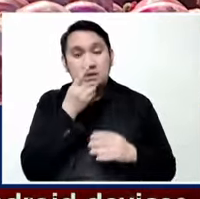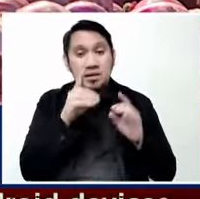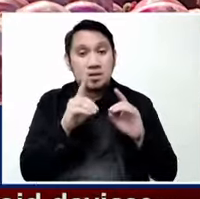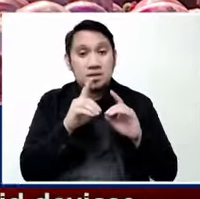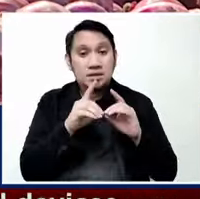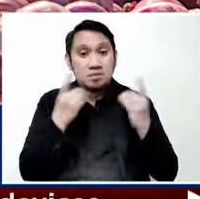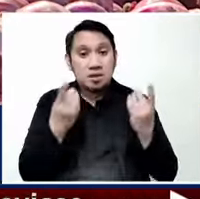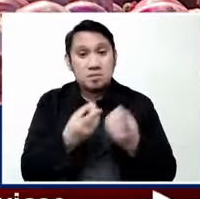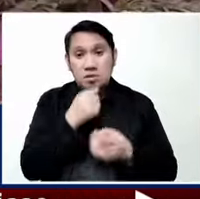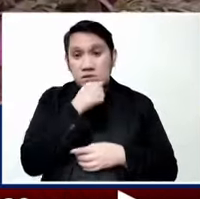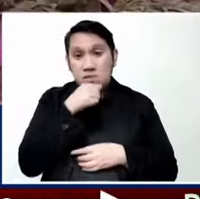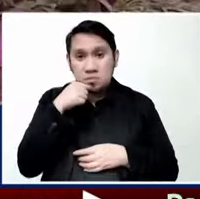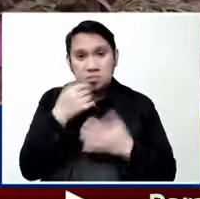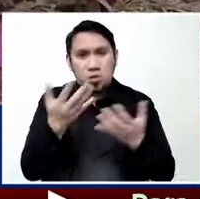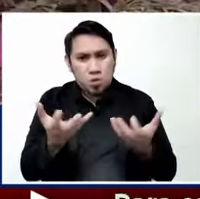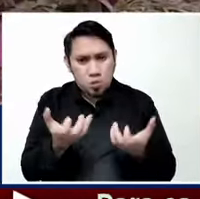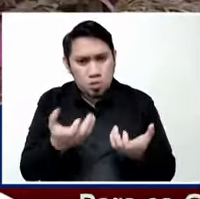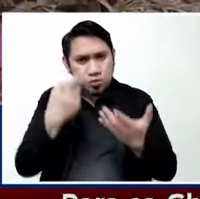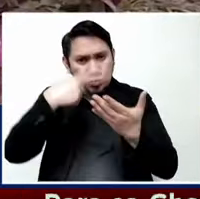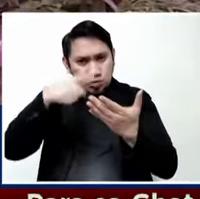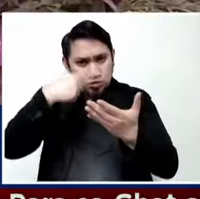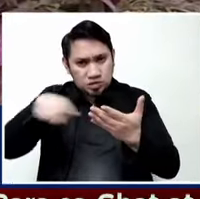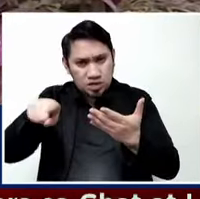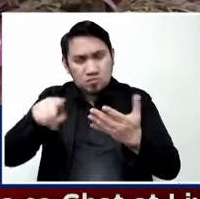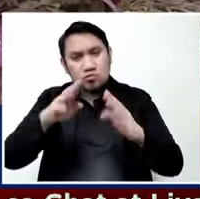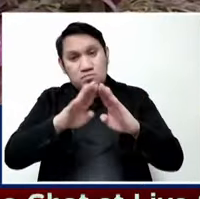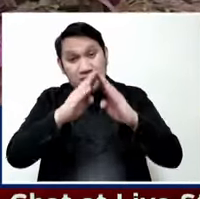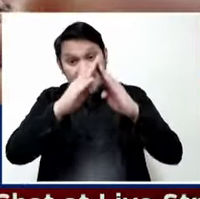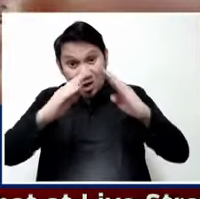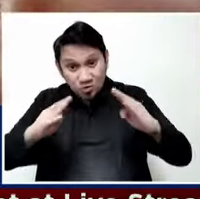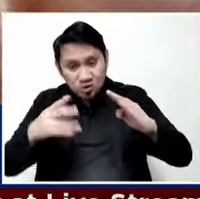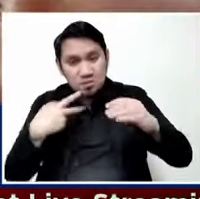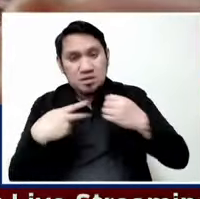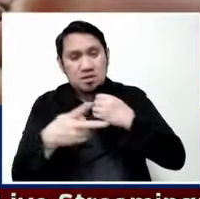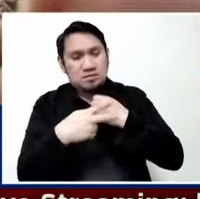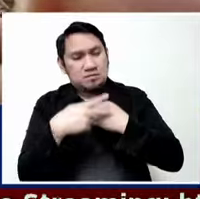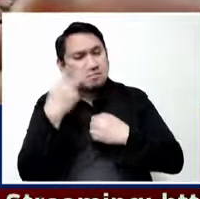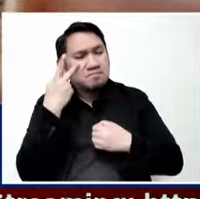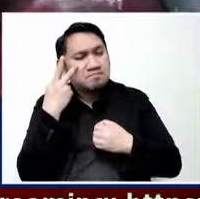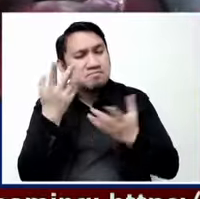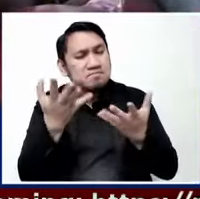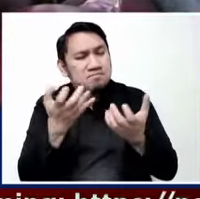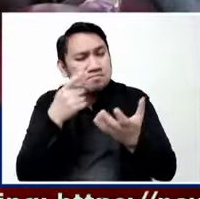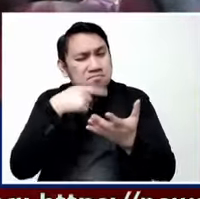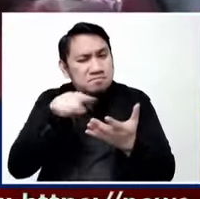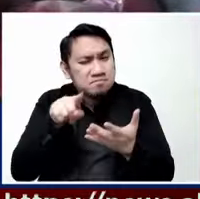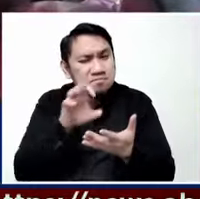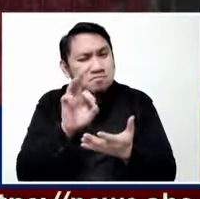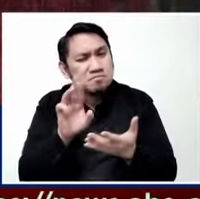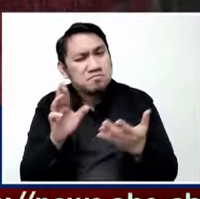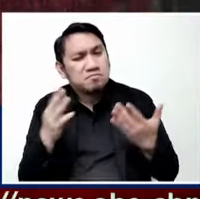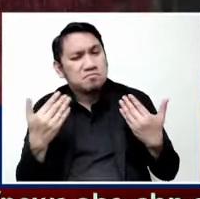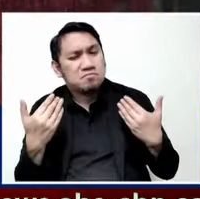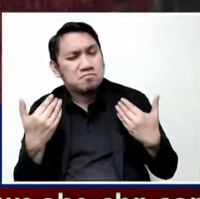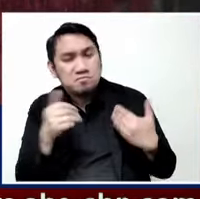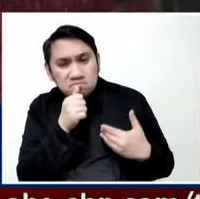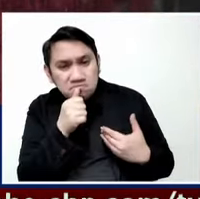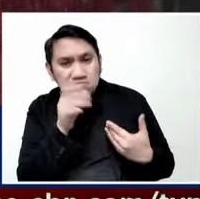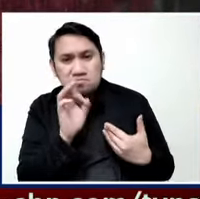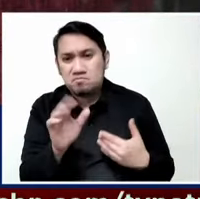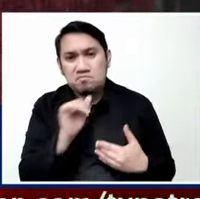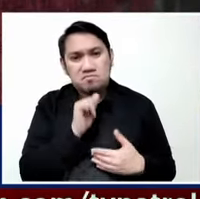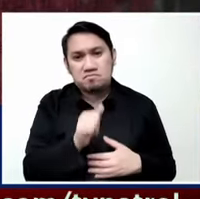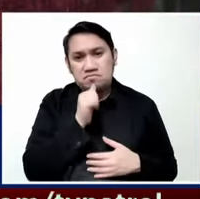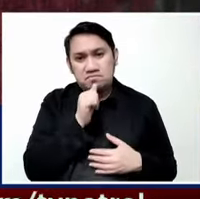ng sibuyas sa bansa para malaman na kung may mga iniipit na sibuyas dito. Jervis Manahan,